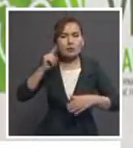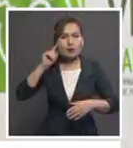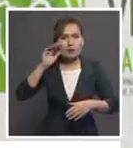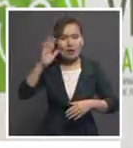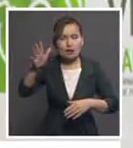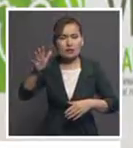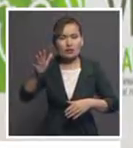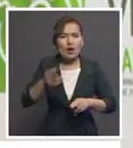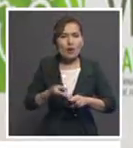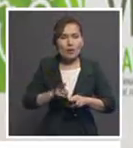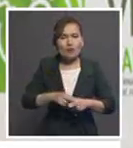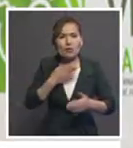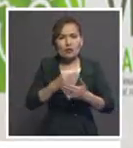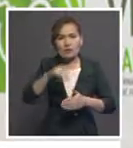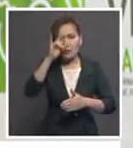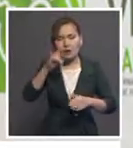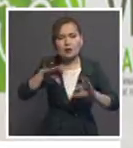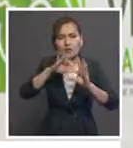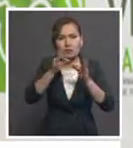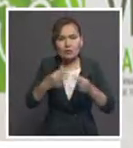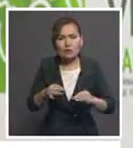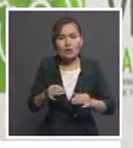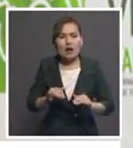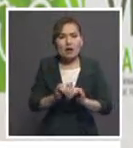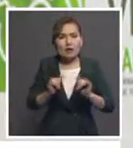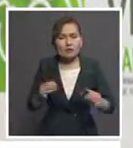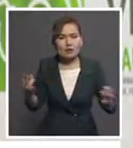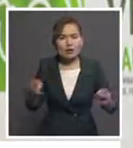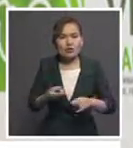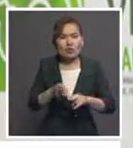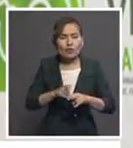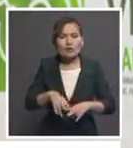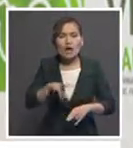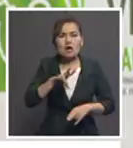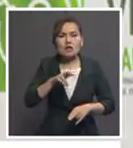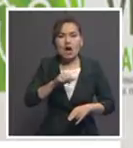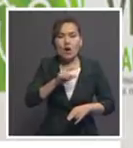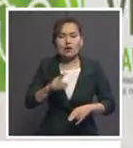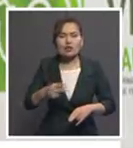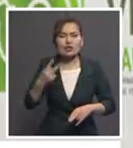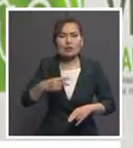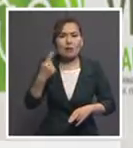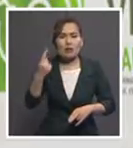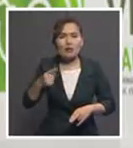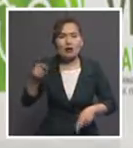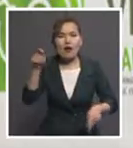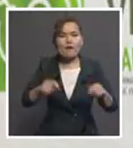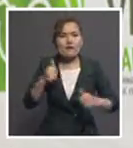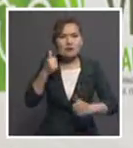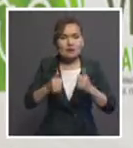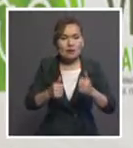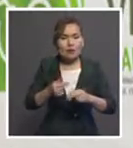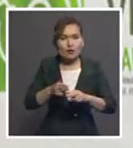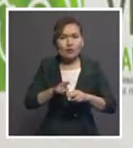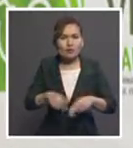бүкіл жер шарына көрсету. Осы Наурыз 21 фестивалі осы бағдарламаның